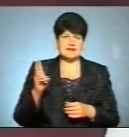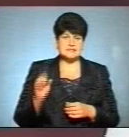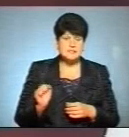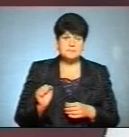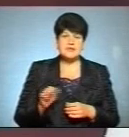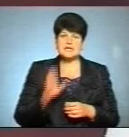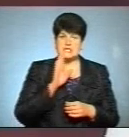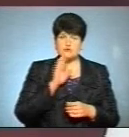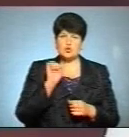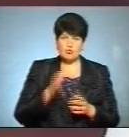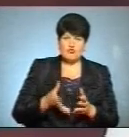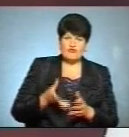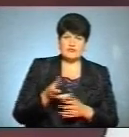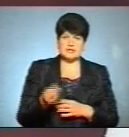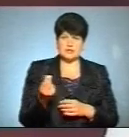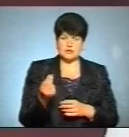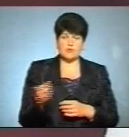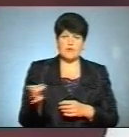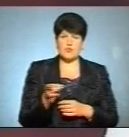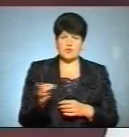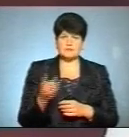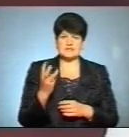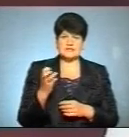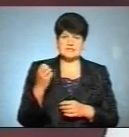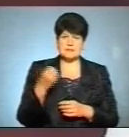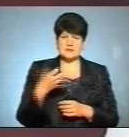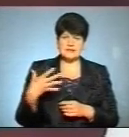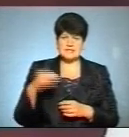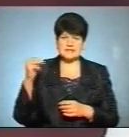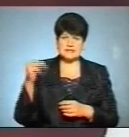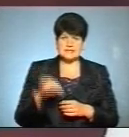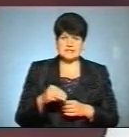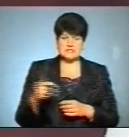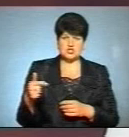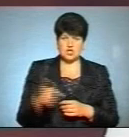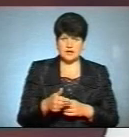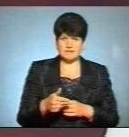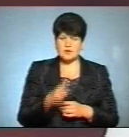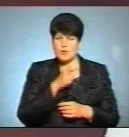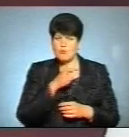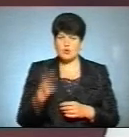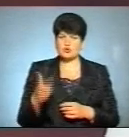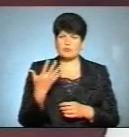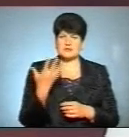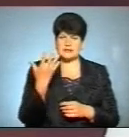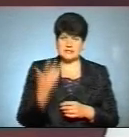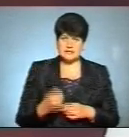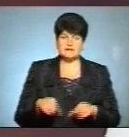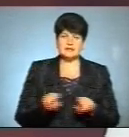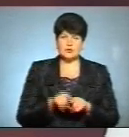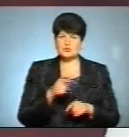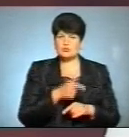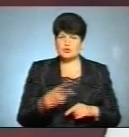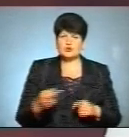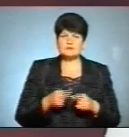за дівчину можуть внести заставу у розмірі 315 тисяч гривень протягом 5 днів. Також протягом цих